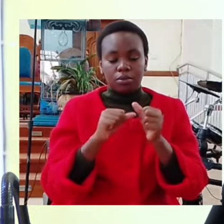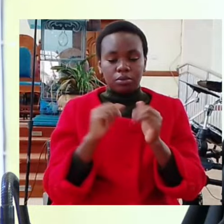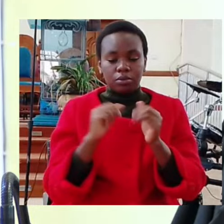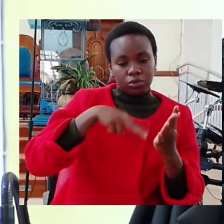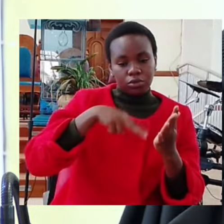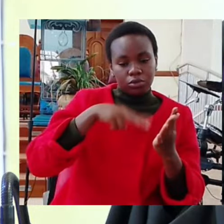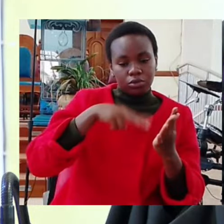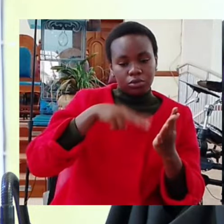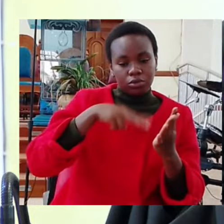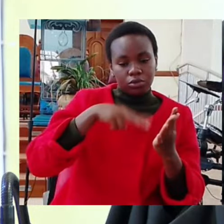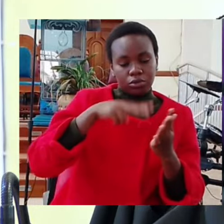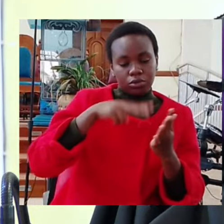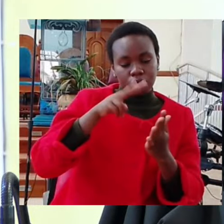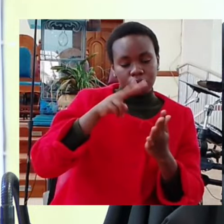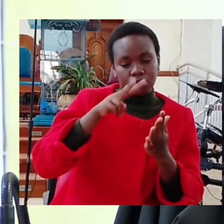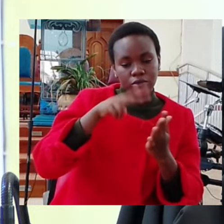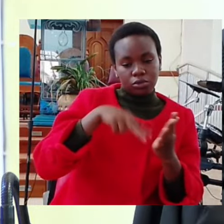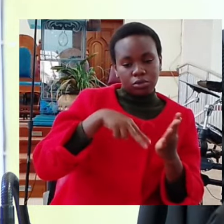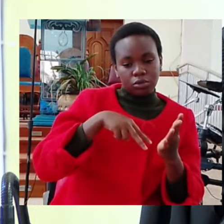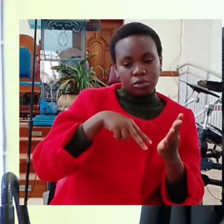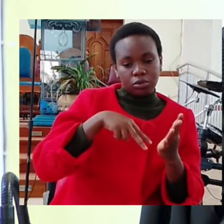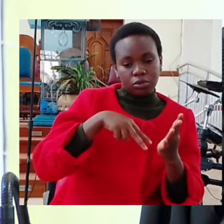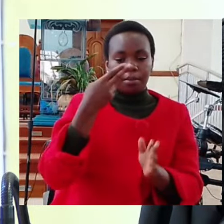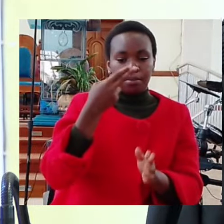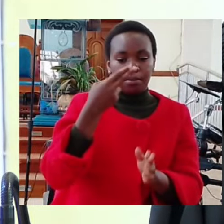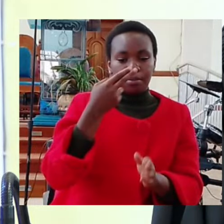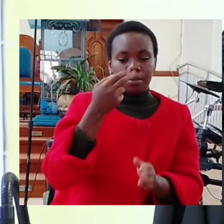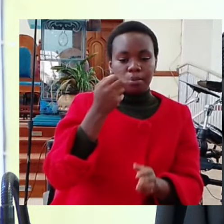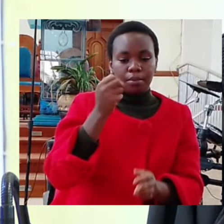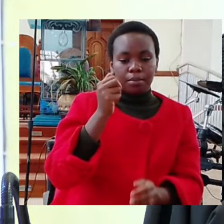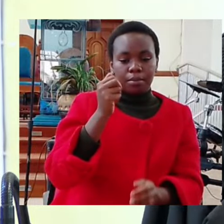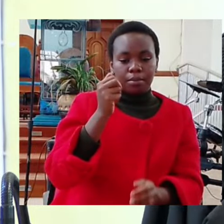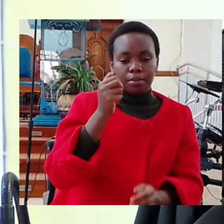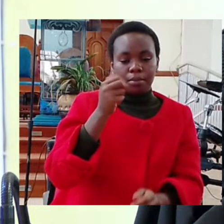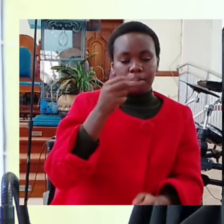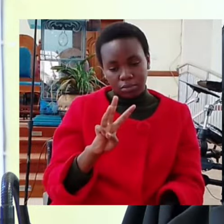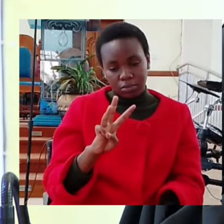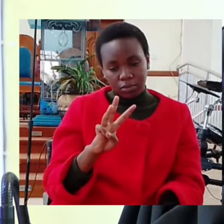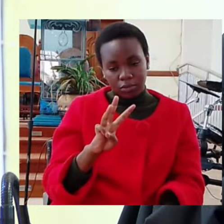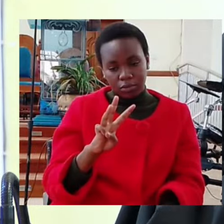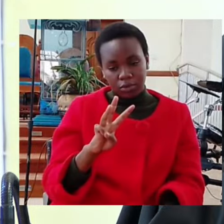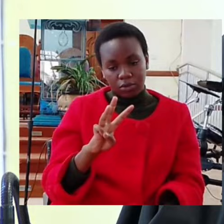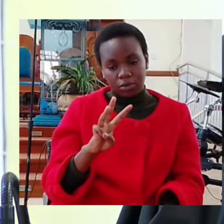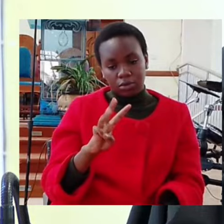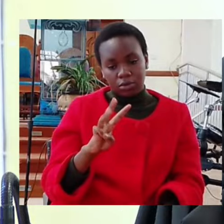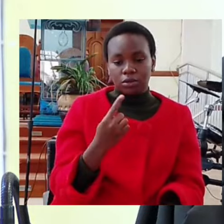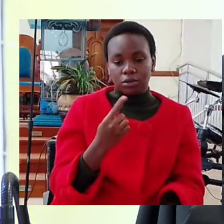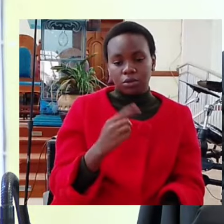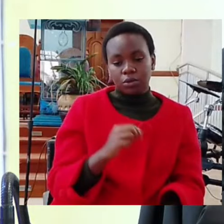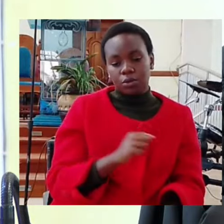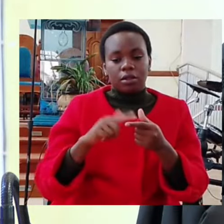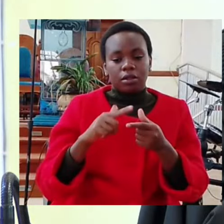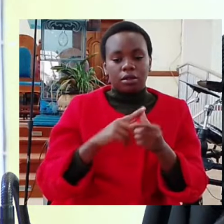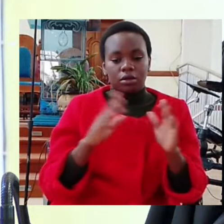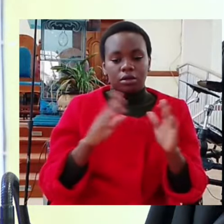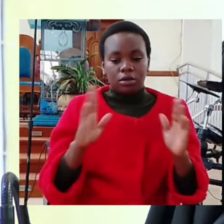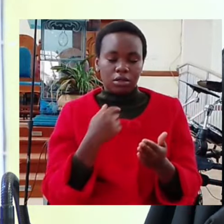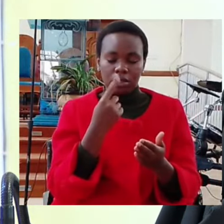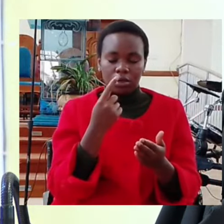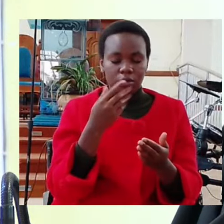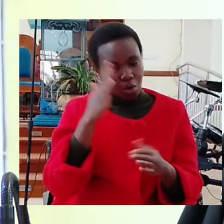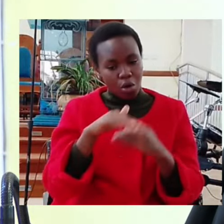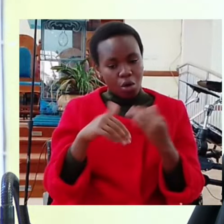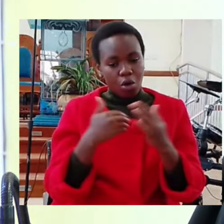24 na 25. Vero gatirire. Namu arahura nage. Namu kiumanagiriria. Muno tuke menyagate. Muthenya